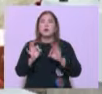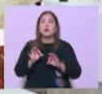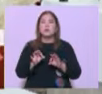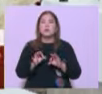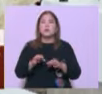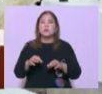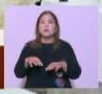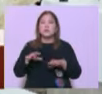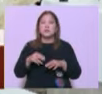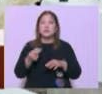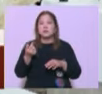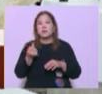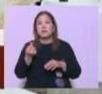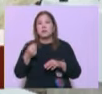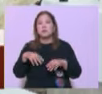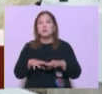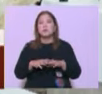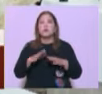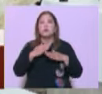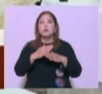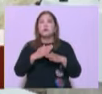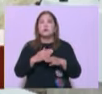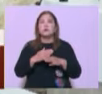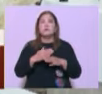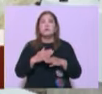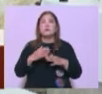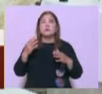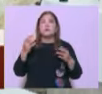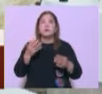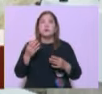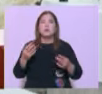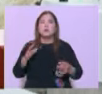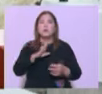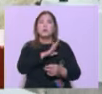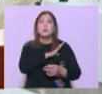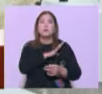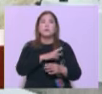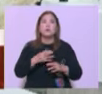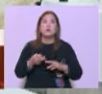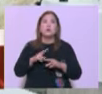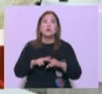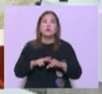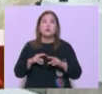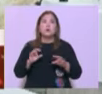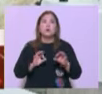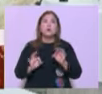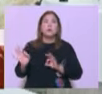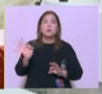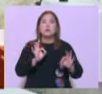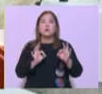арқылы кішкентай да болса бір шешуге үлесімізді қосқымыз келіп тұр да. Бұл жобаның ерекшелігі, жоба деген